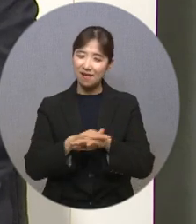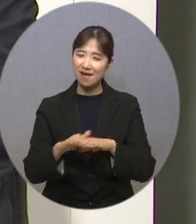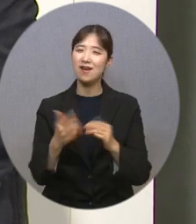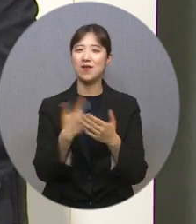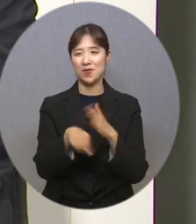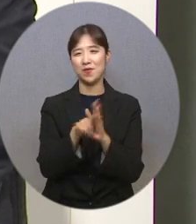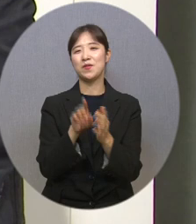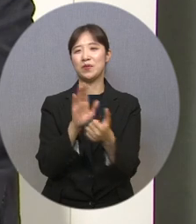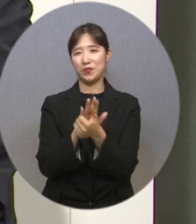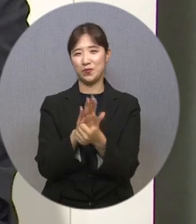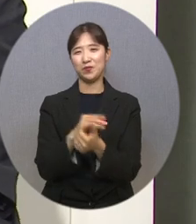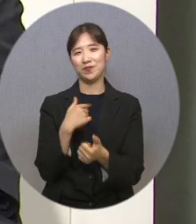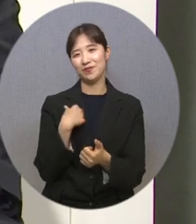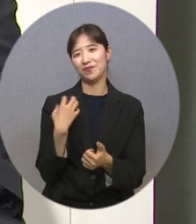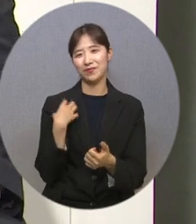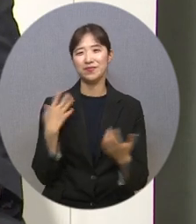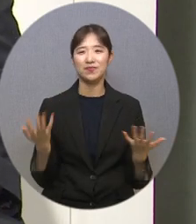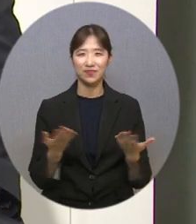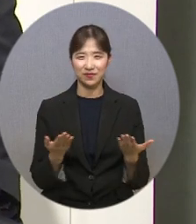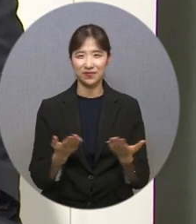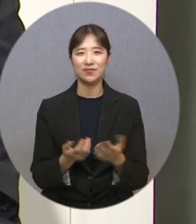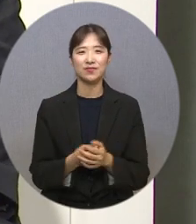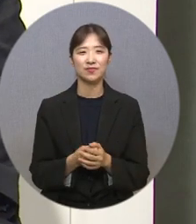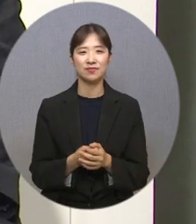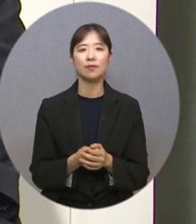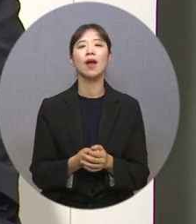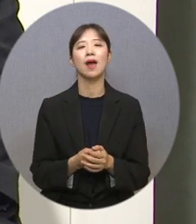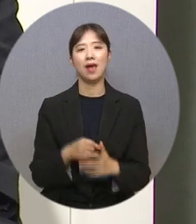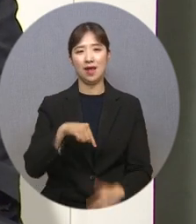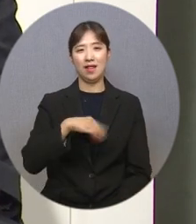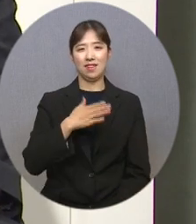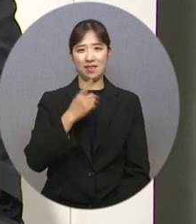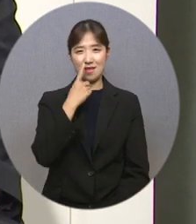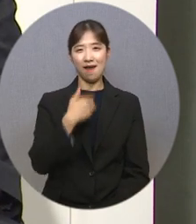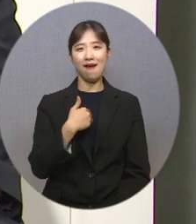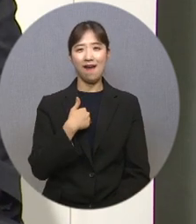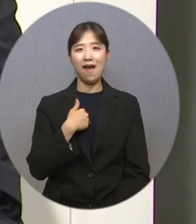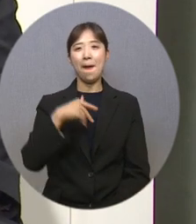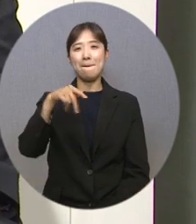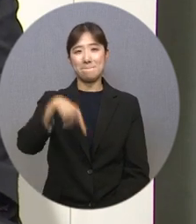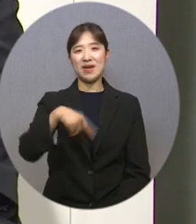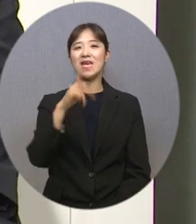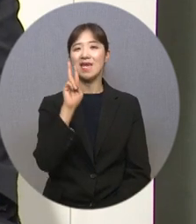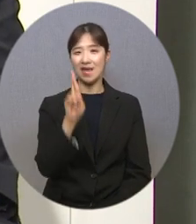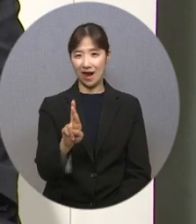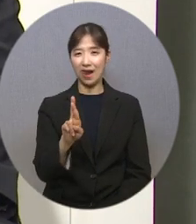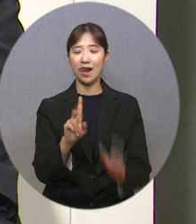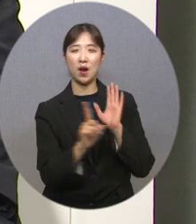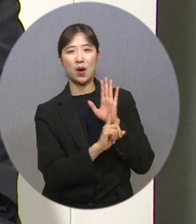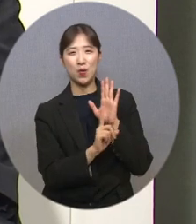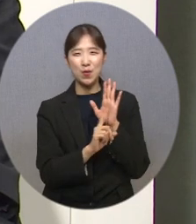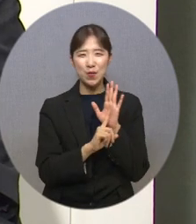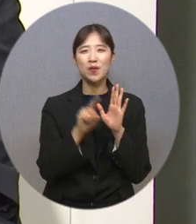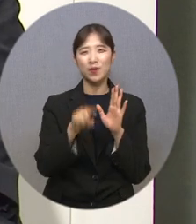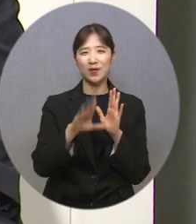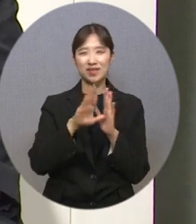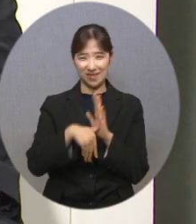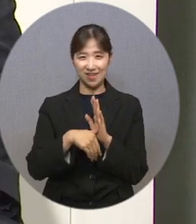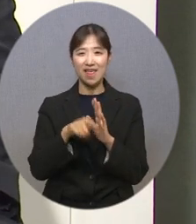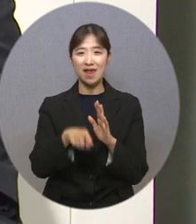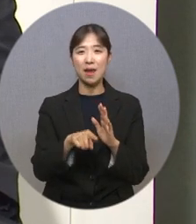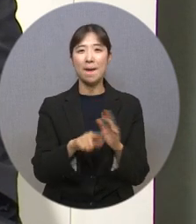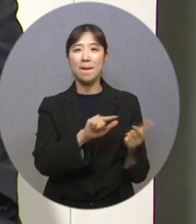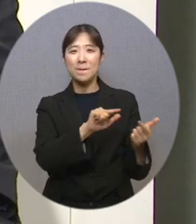하고 있어요. 그러니까 우리가 자기 PR 시대에 살고 있는데 자기 PR을 여러 가지